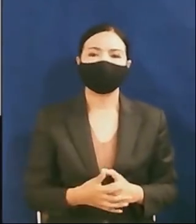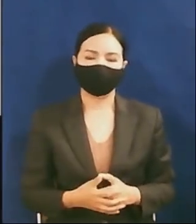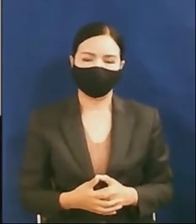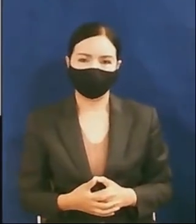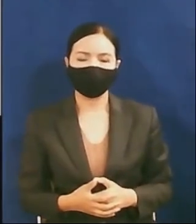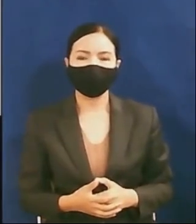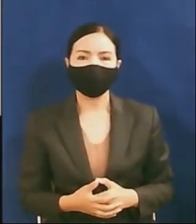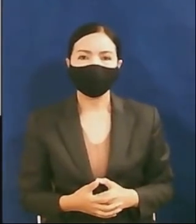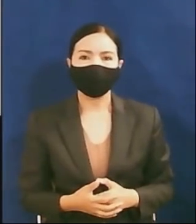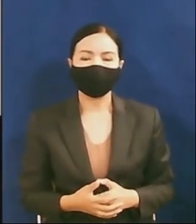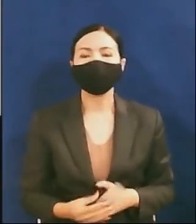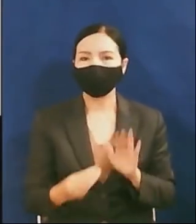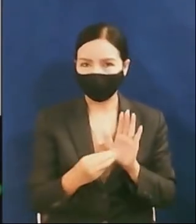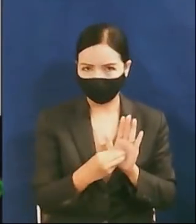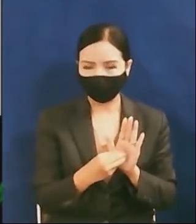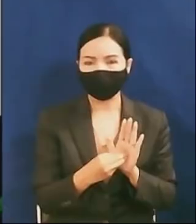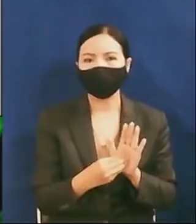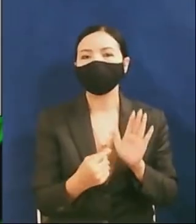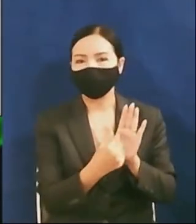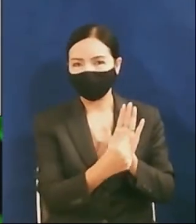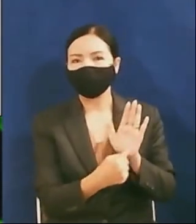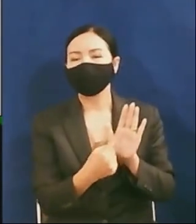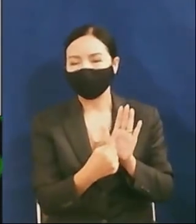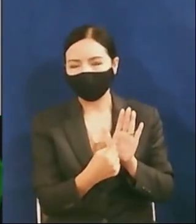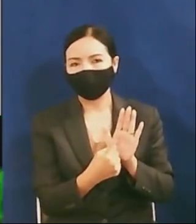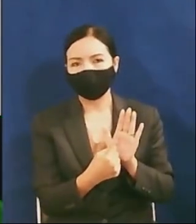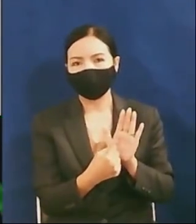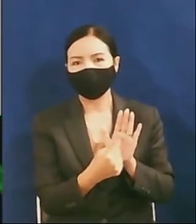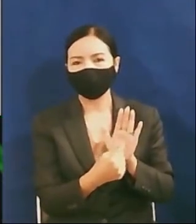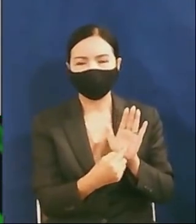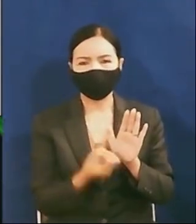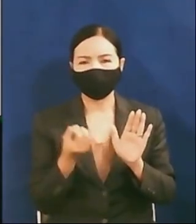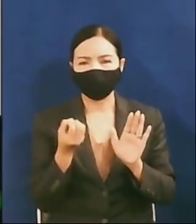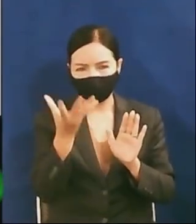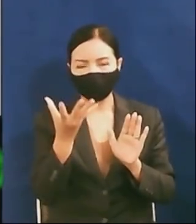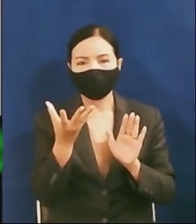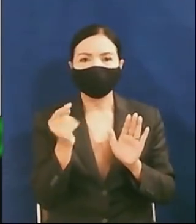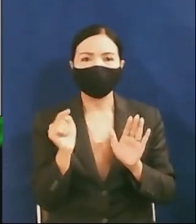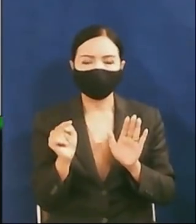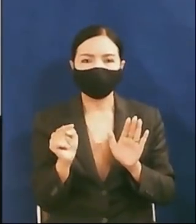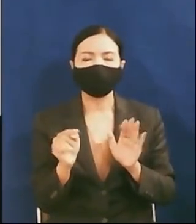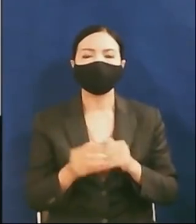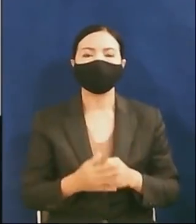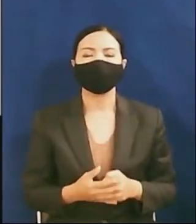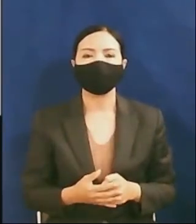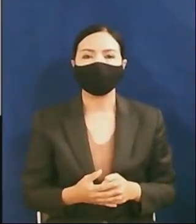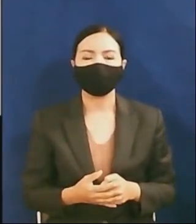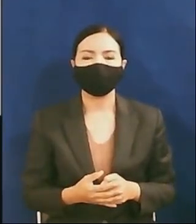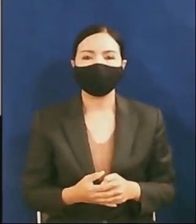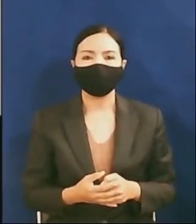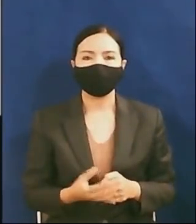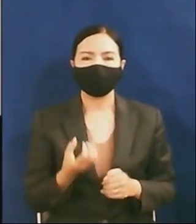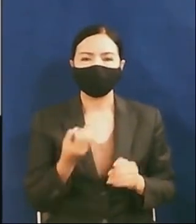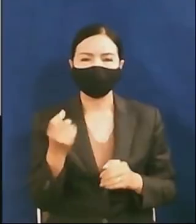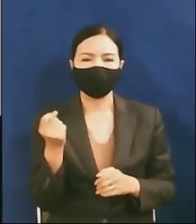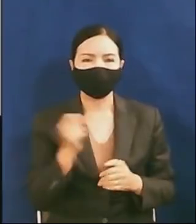ที่ในพื้นที่กรุงเทพมหานครและปริมณฑลเนี่ยเคยสูงนะครับกว่าในส่วนของ